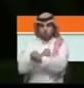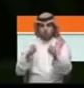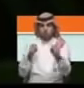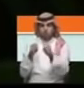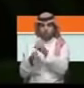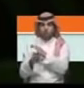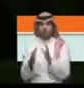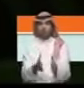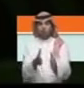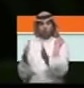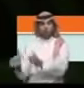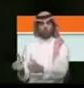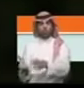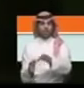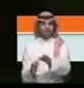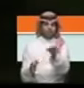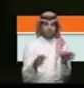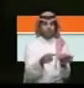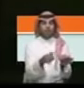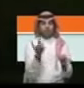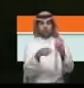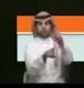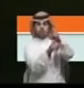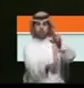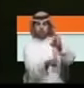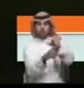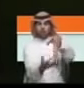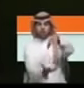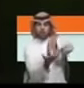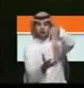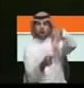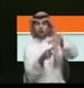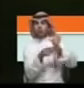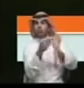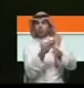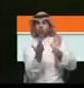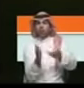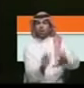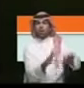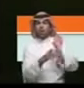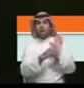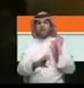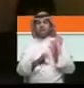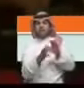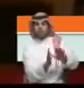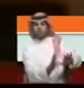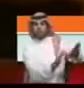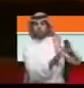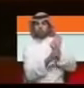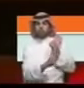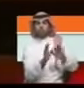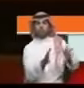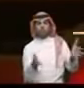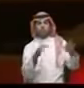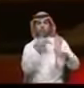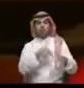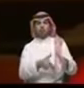الصن. وفي إقليم هلمند استهدف قصف جوي مبنى خاصا بمخازن أسلحة لطالبان نتج